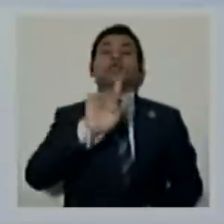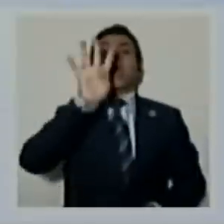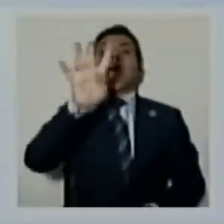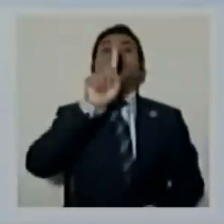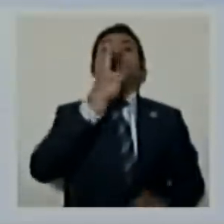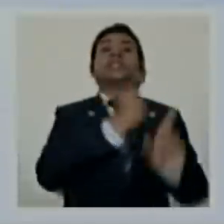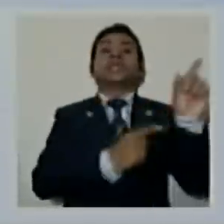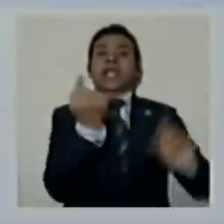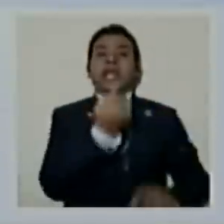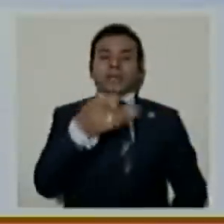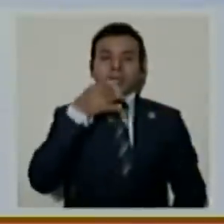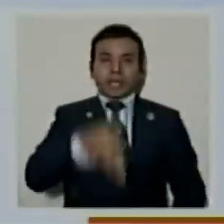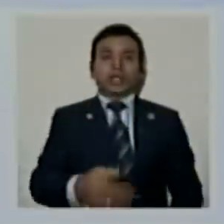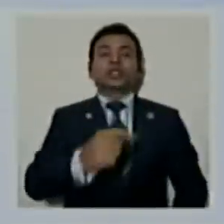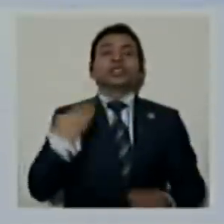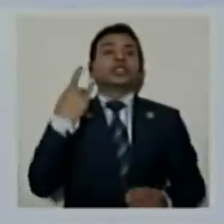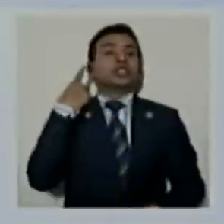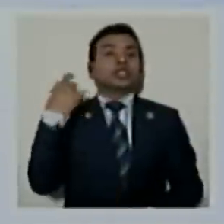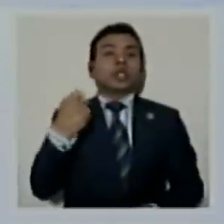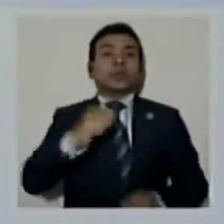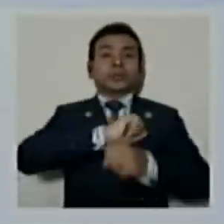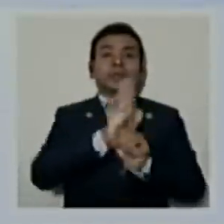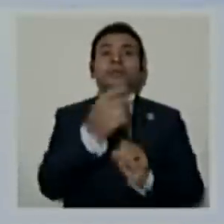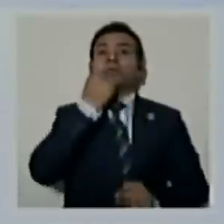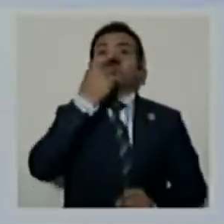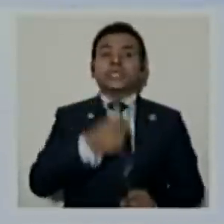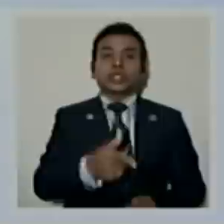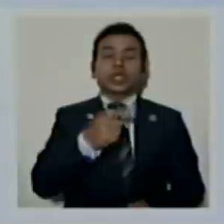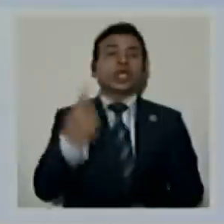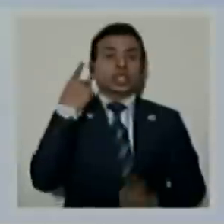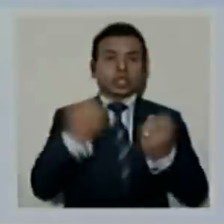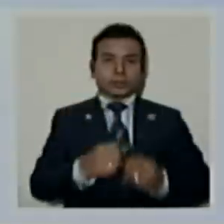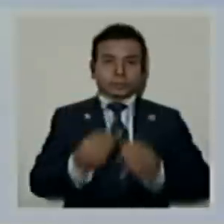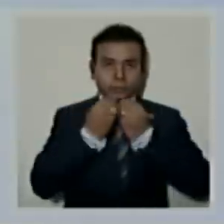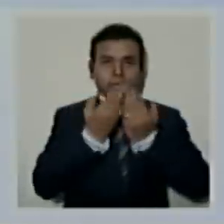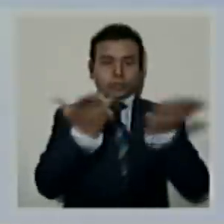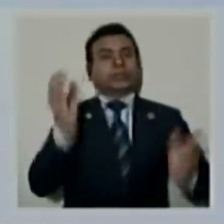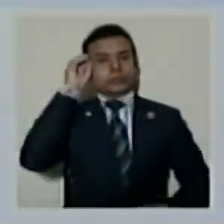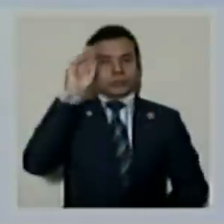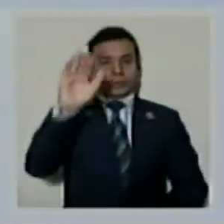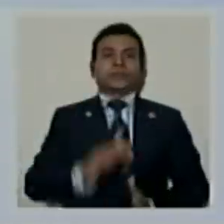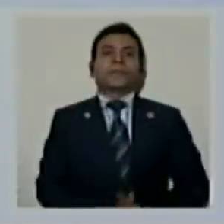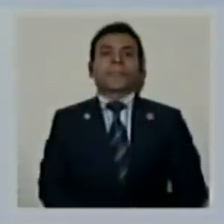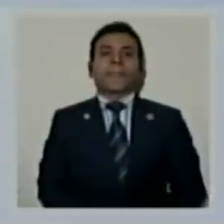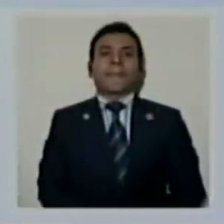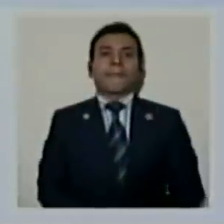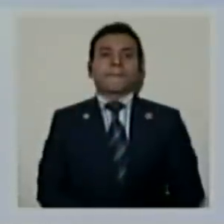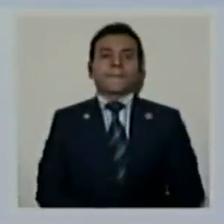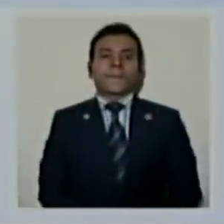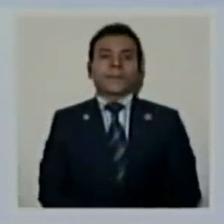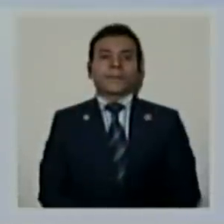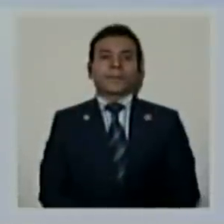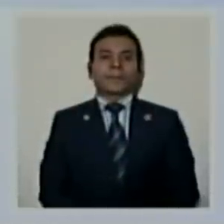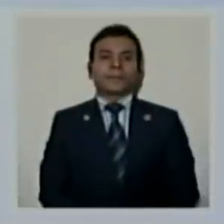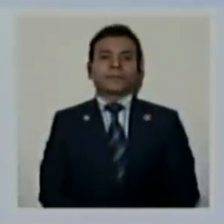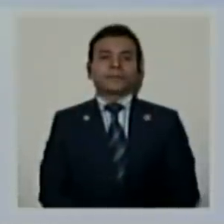1427 এবং 16 রমজান 1441। আমরা আজকে সর্বশেষ আমাদের কাছে যা তথ্য আছে করোনা